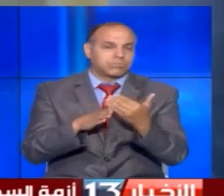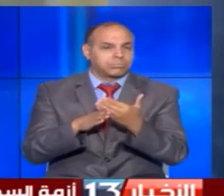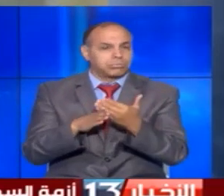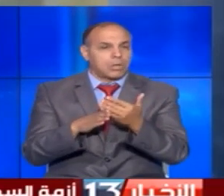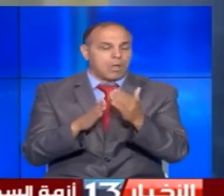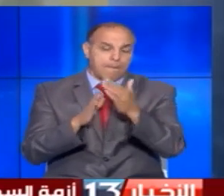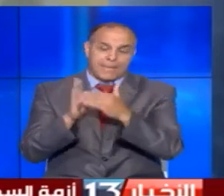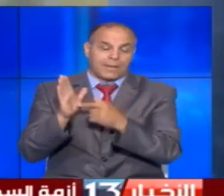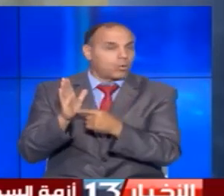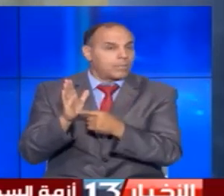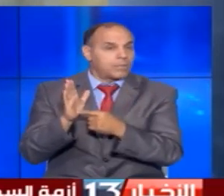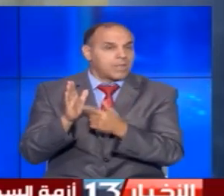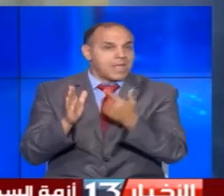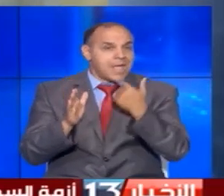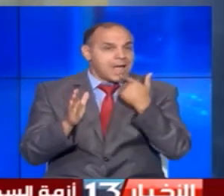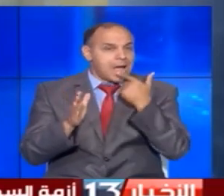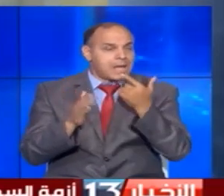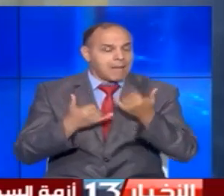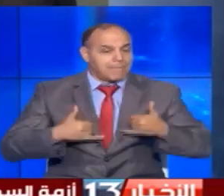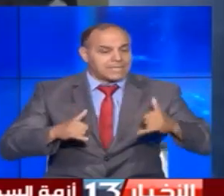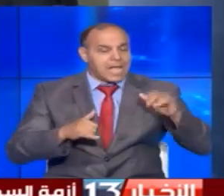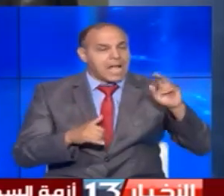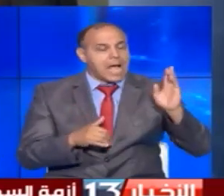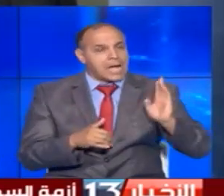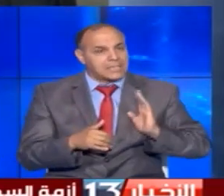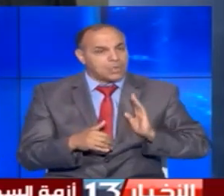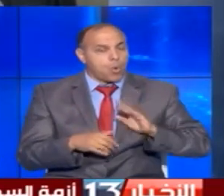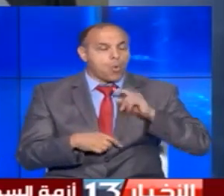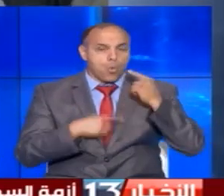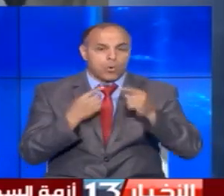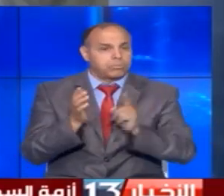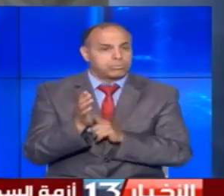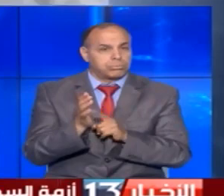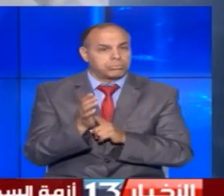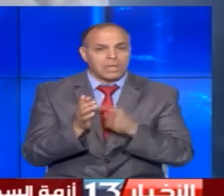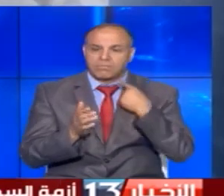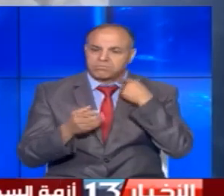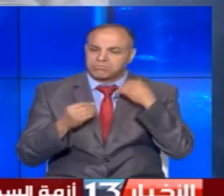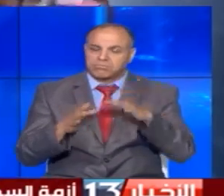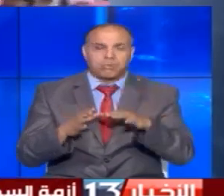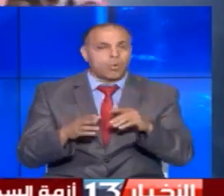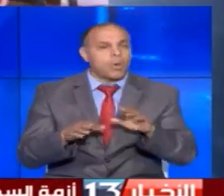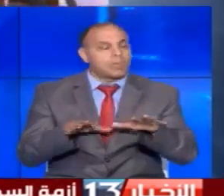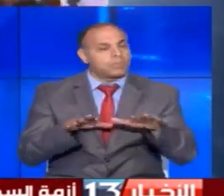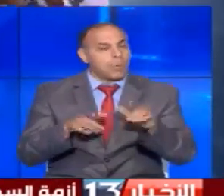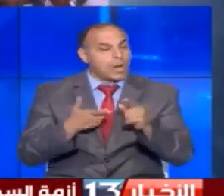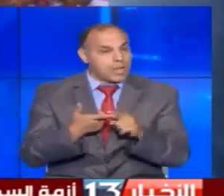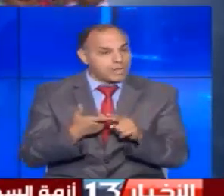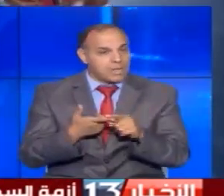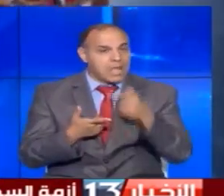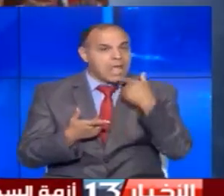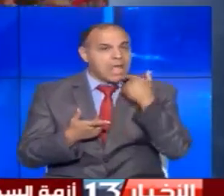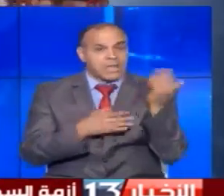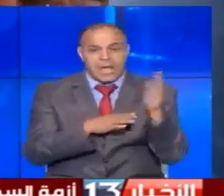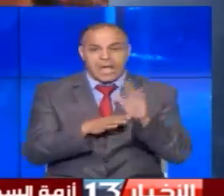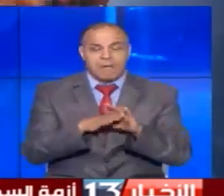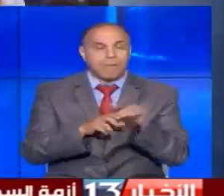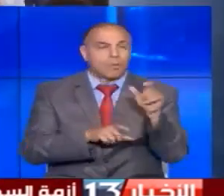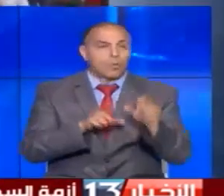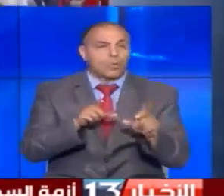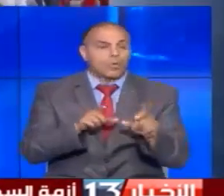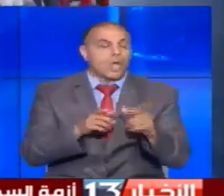بيان قال ان المجلس العسكري يؤكد كل يوم انه فشل في المهمه التي دعاها وهي حمايه الوطن